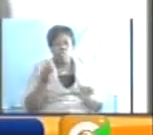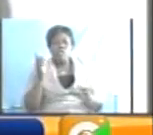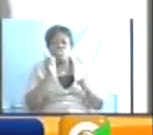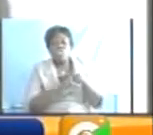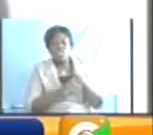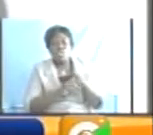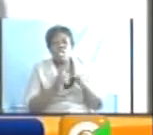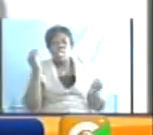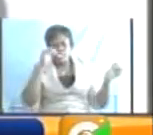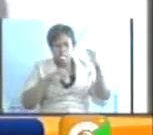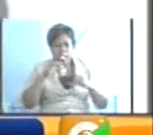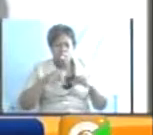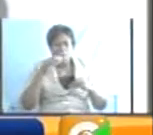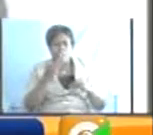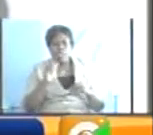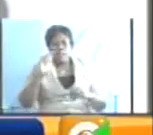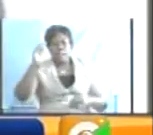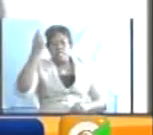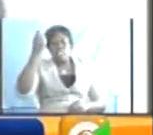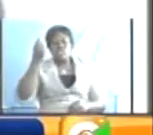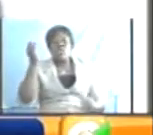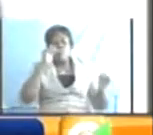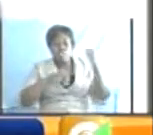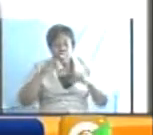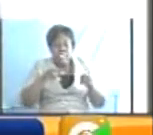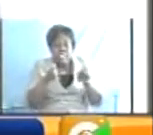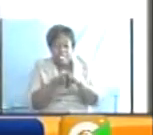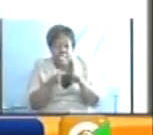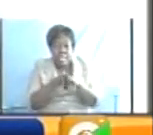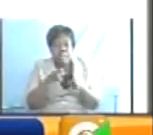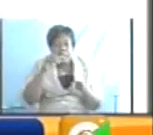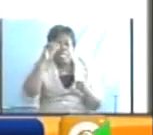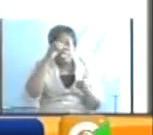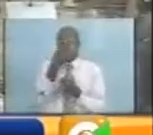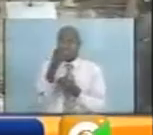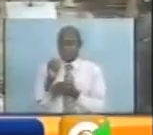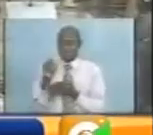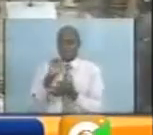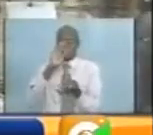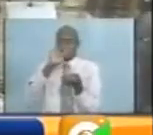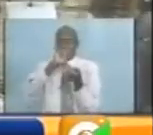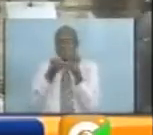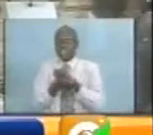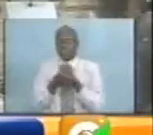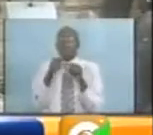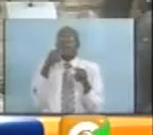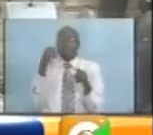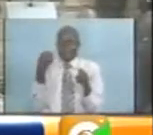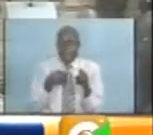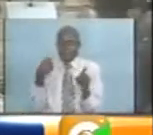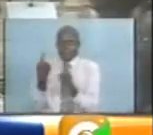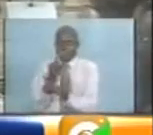the presidential vote as indicated on the forms 34. Huku jaji mkuu Willy